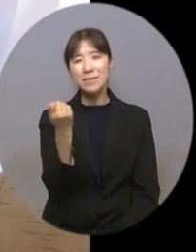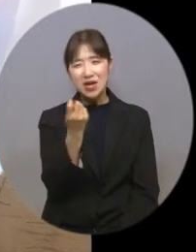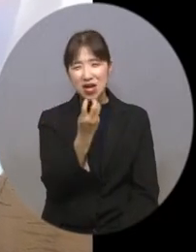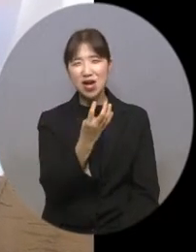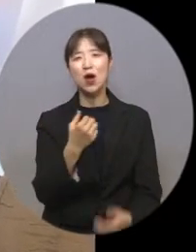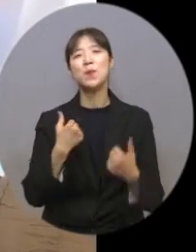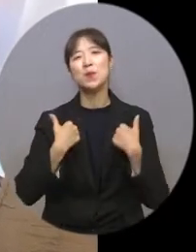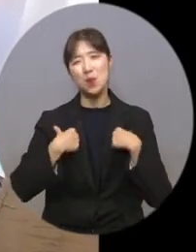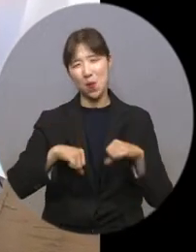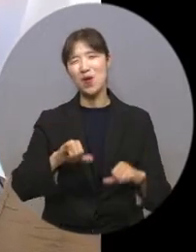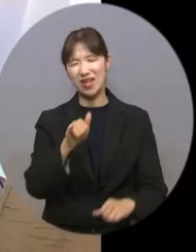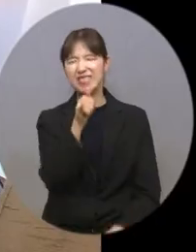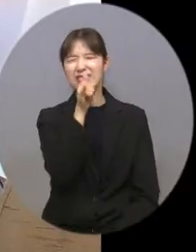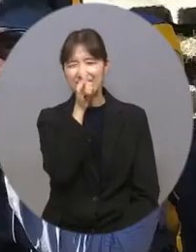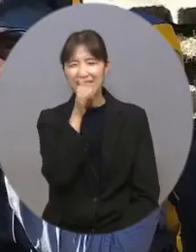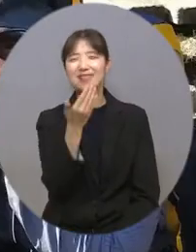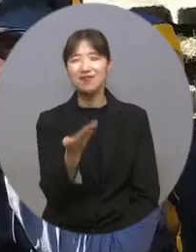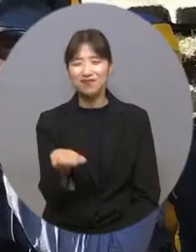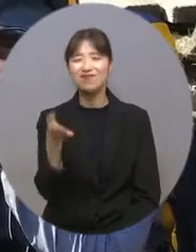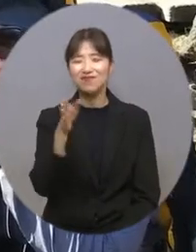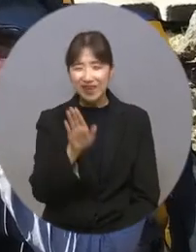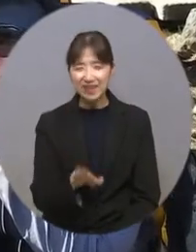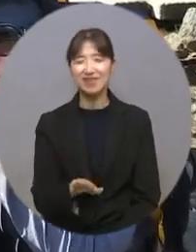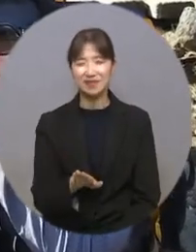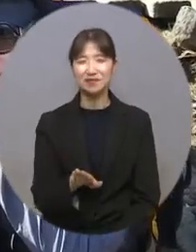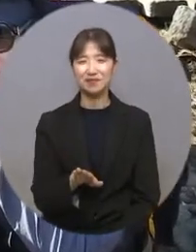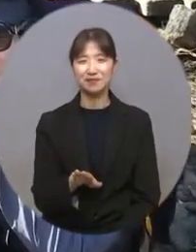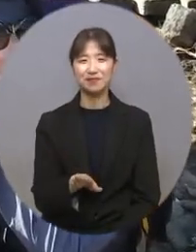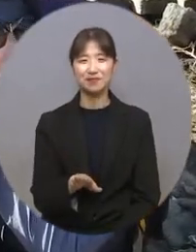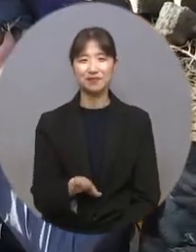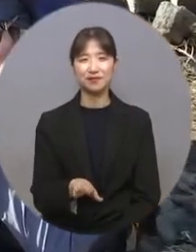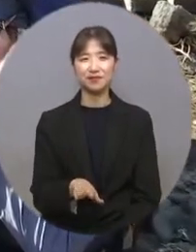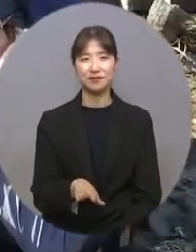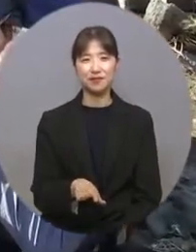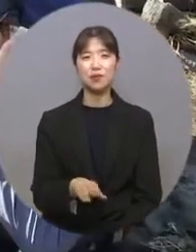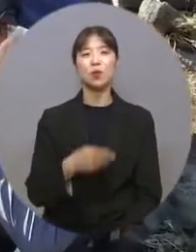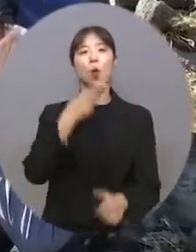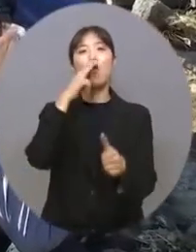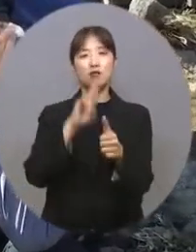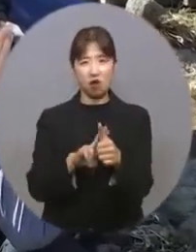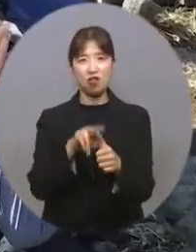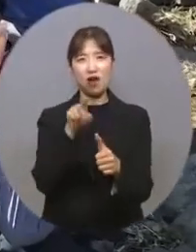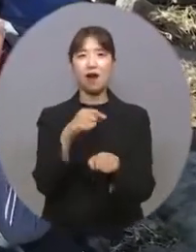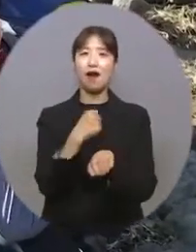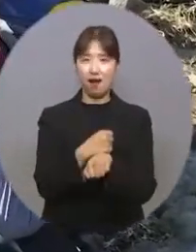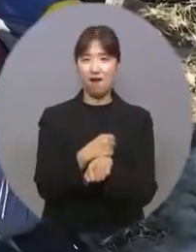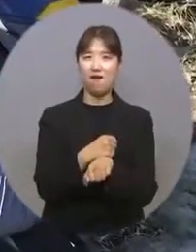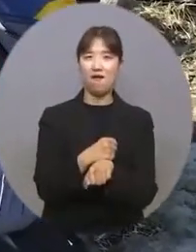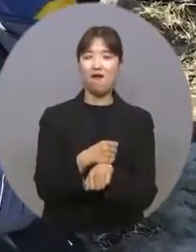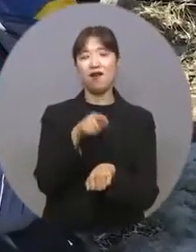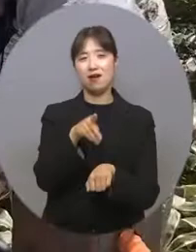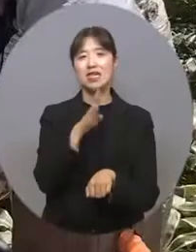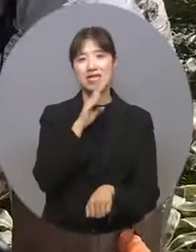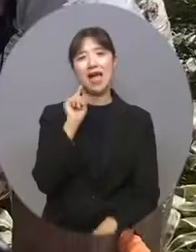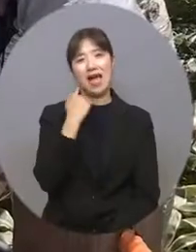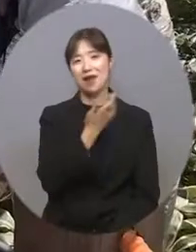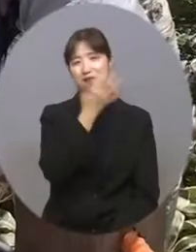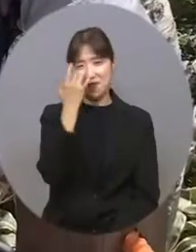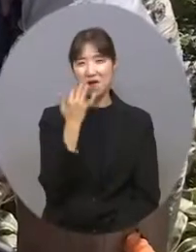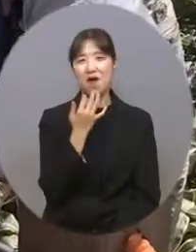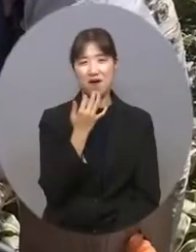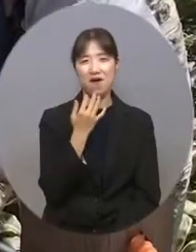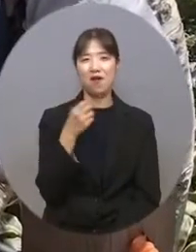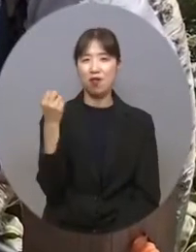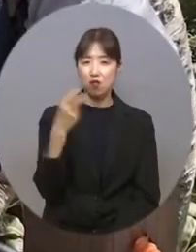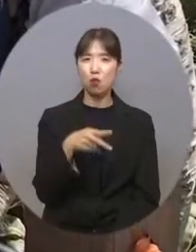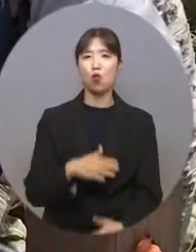정도는 포기해야 하는 부분도 있습니다. 네. 이런 부분들은. 그래서 그 도전하는 것 그 자체가 너무 또 아름다웠고 네. 또